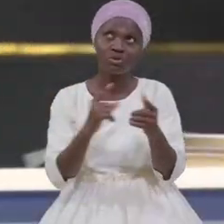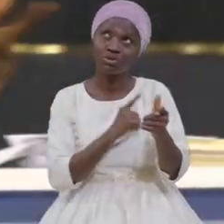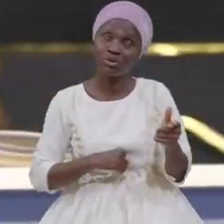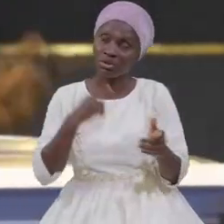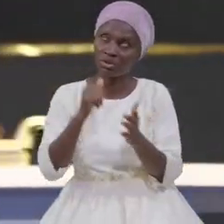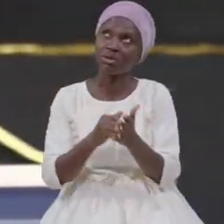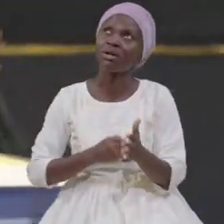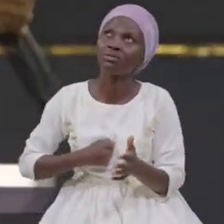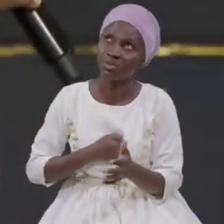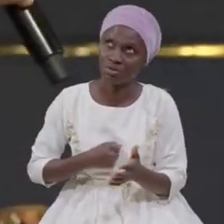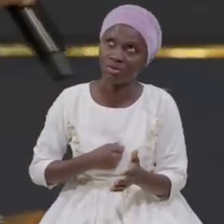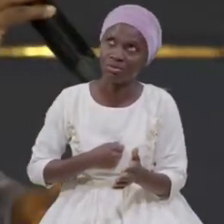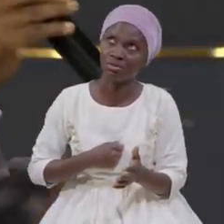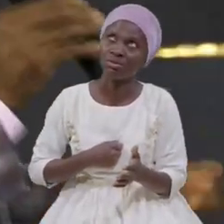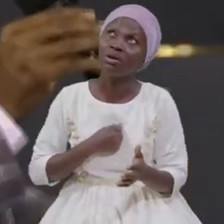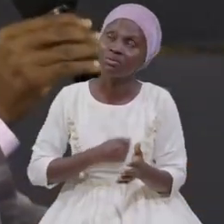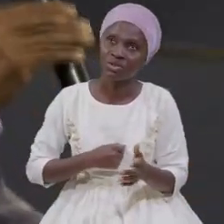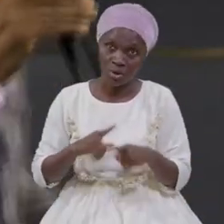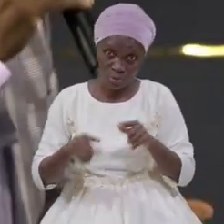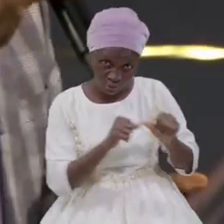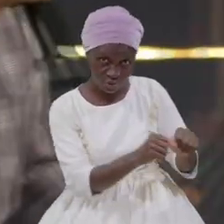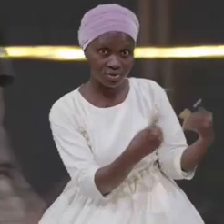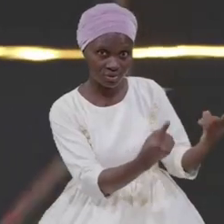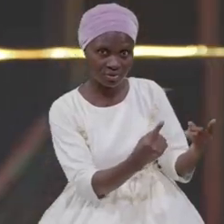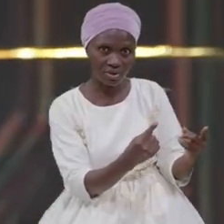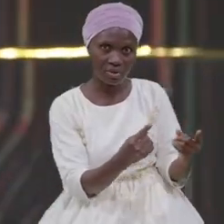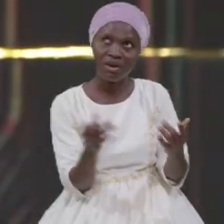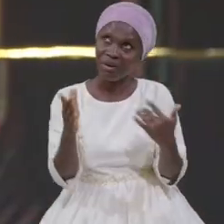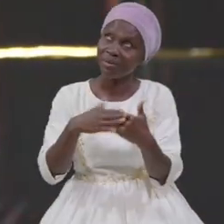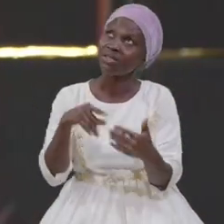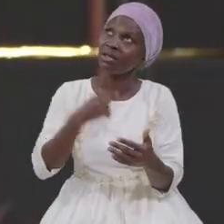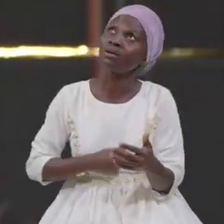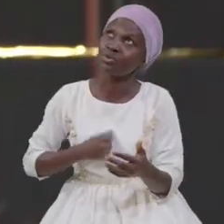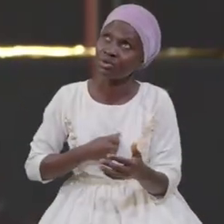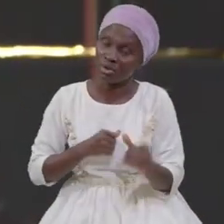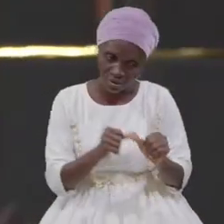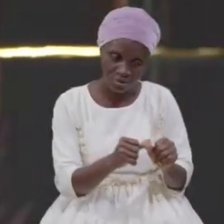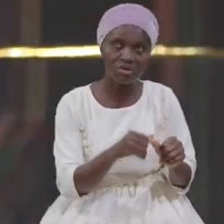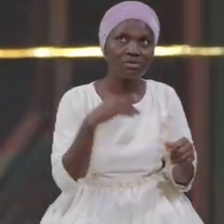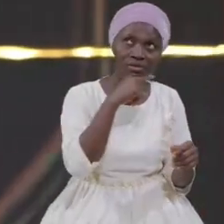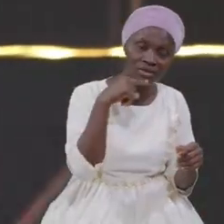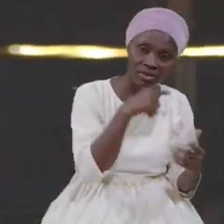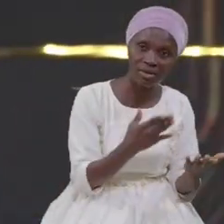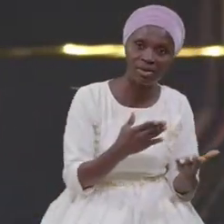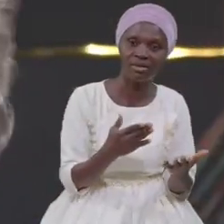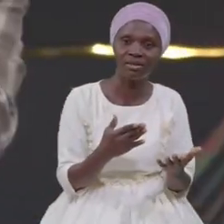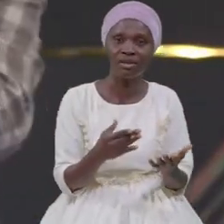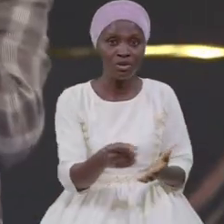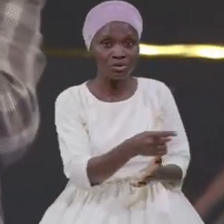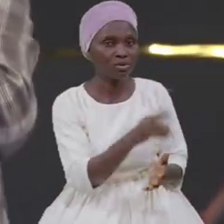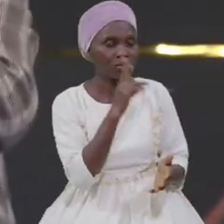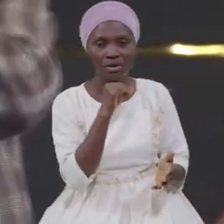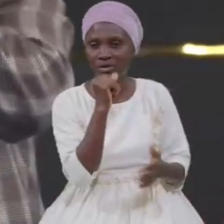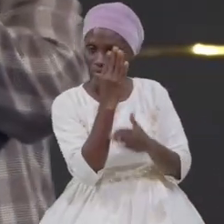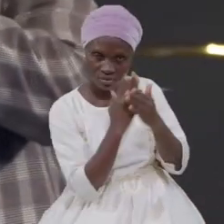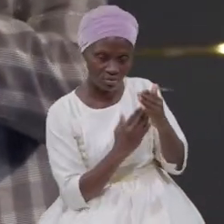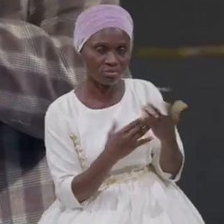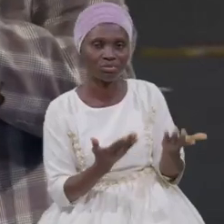ils continuent à pécher. Je suis désolé. Et ils continuent à mentir. Ça, ceux-là ne sont pas